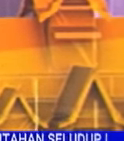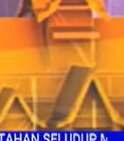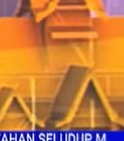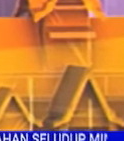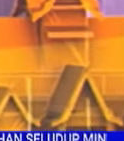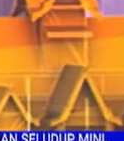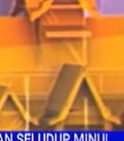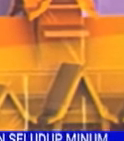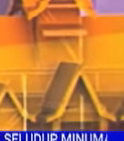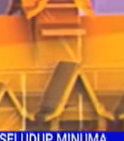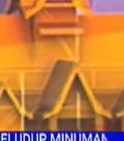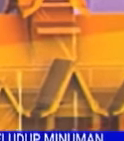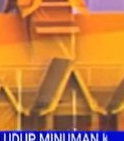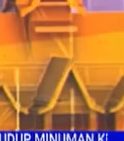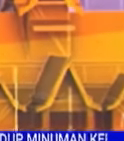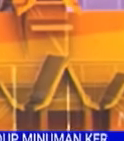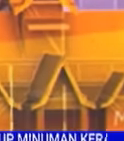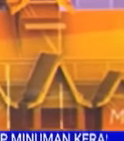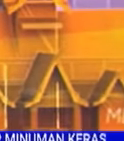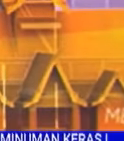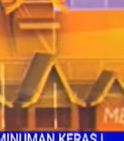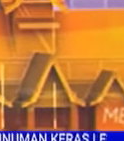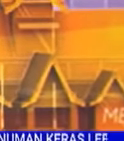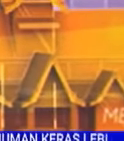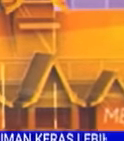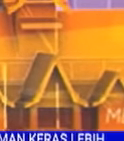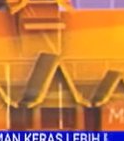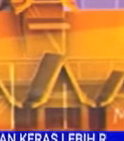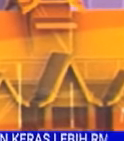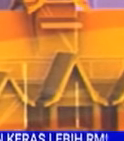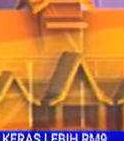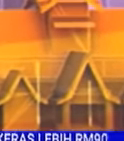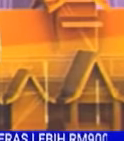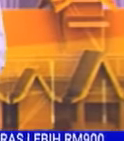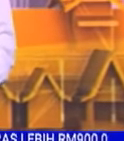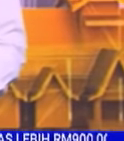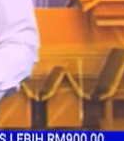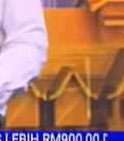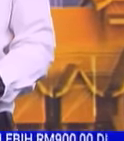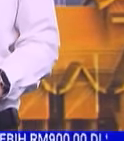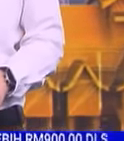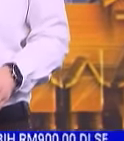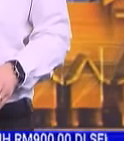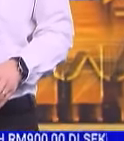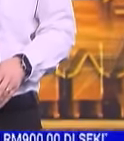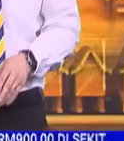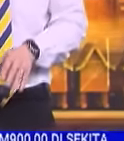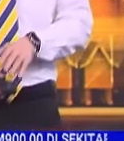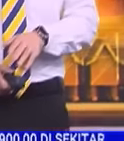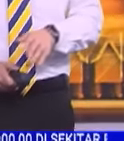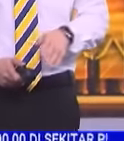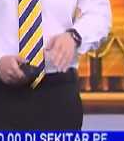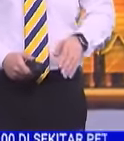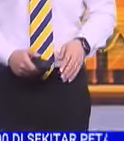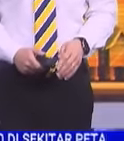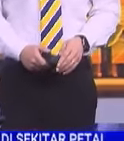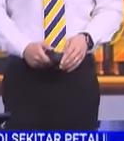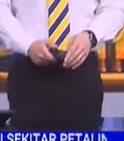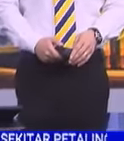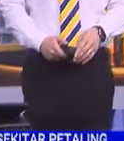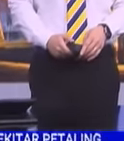utara, selatan, timur dan barat. Juga akan melintas langsung dari Sarawak, Perak dan Sabah. Fokus hari